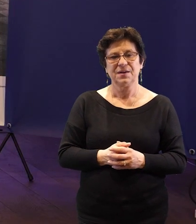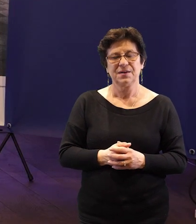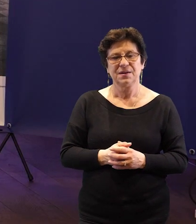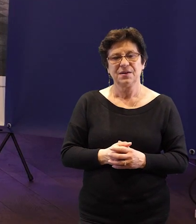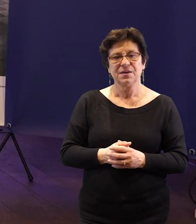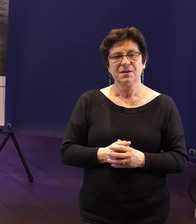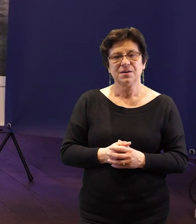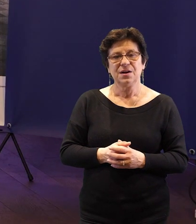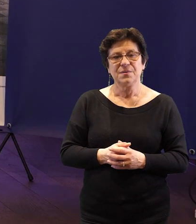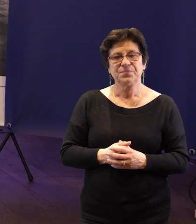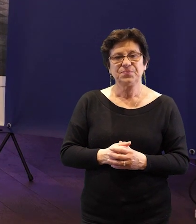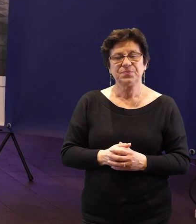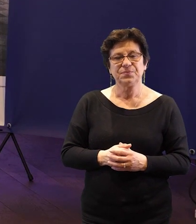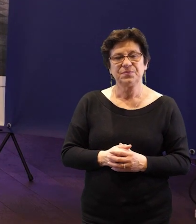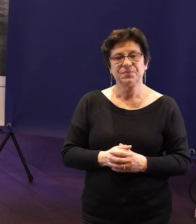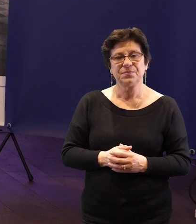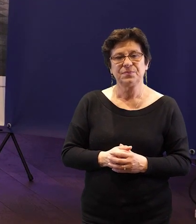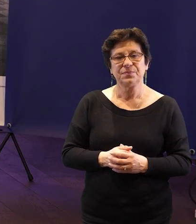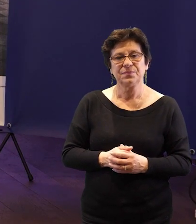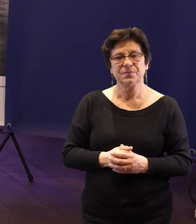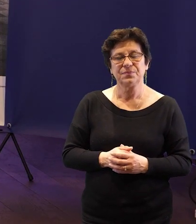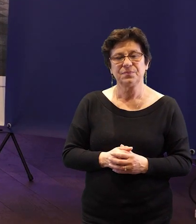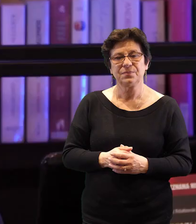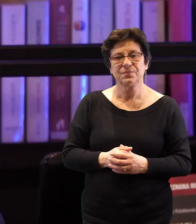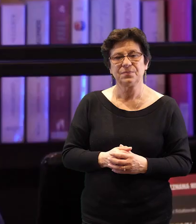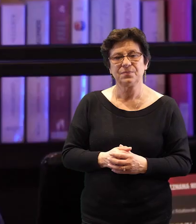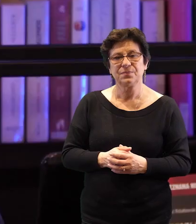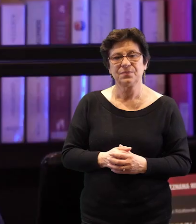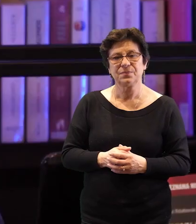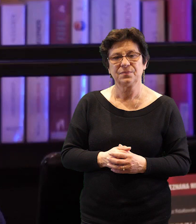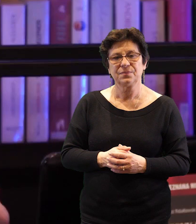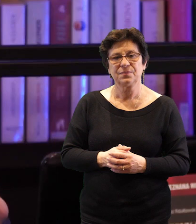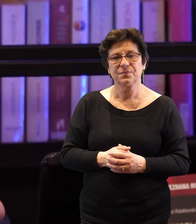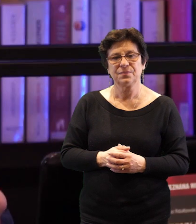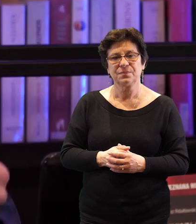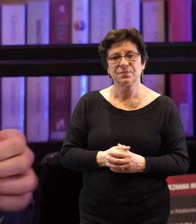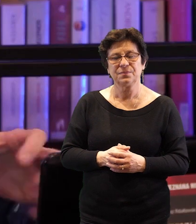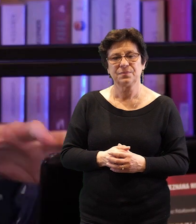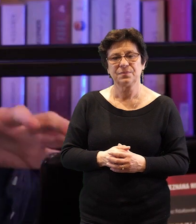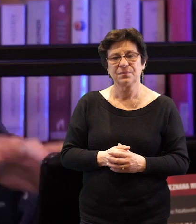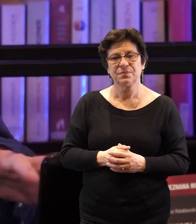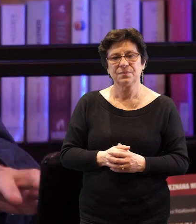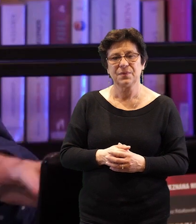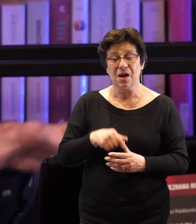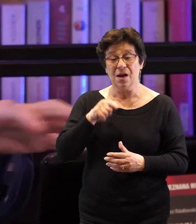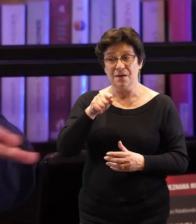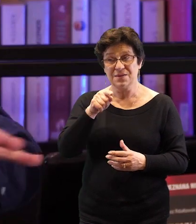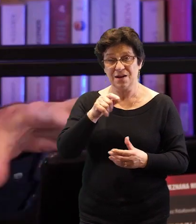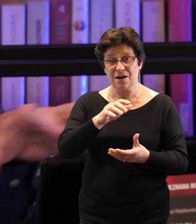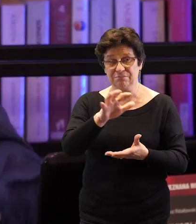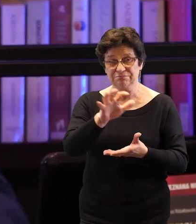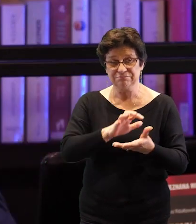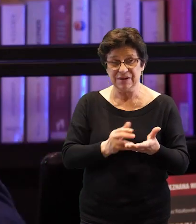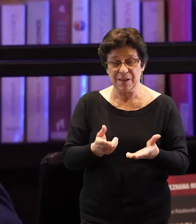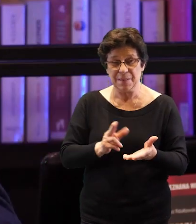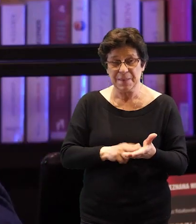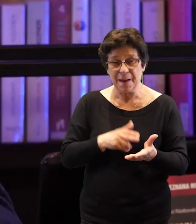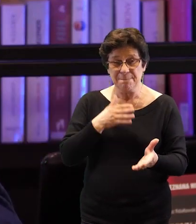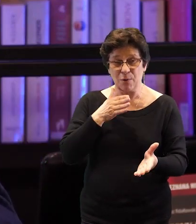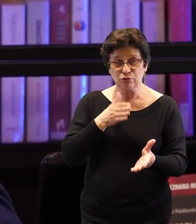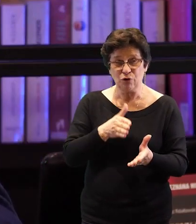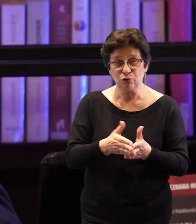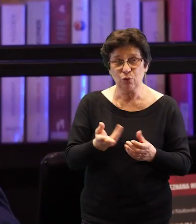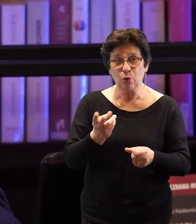żeby współpracował z Belluso czy ze Schriewerem, ani tym bardziej w wywiadzie Schriewera. Więc w tych artykułach, które na początku opisywały